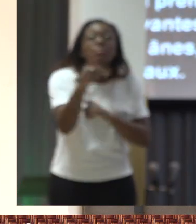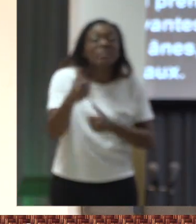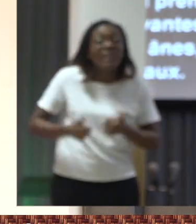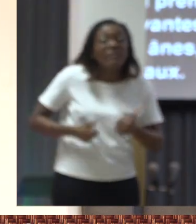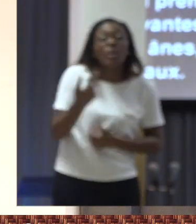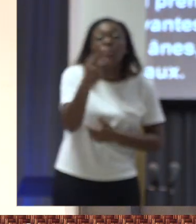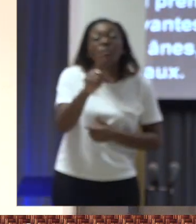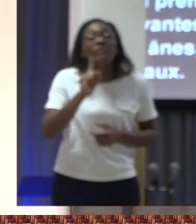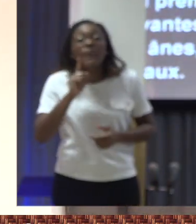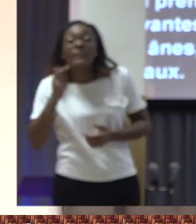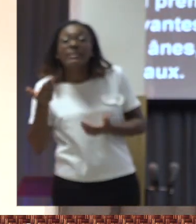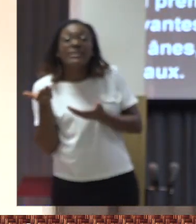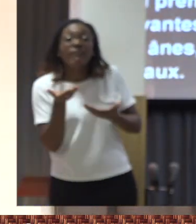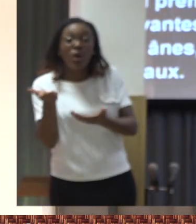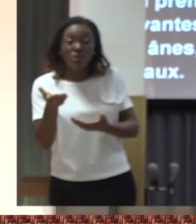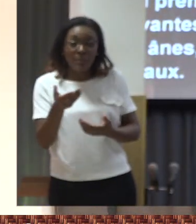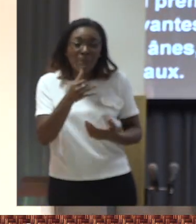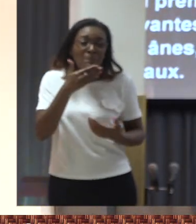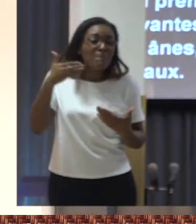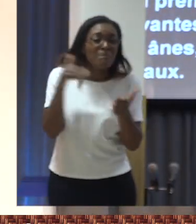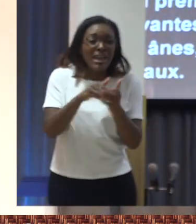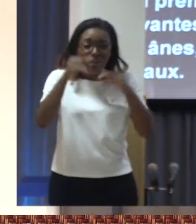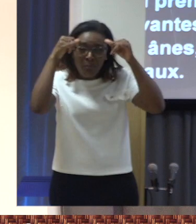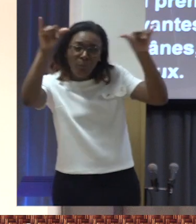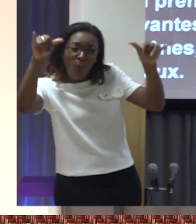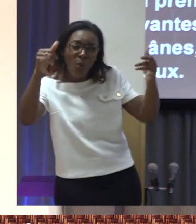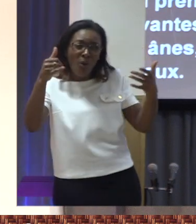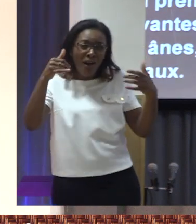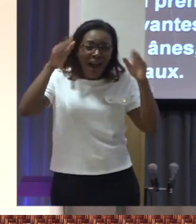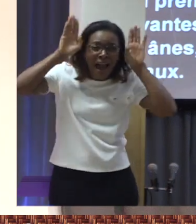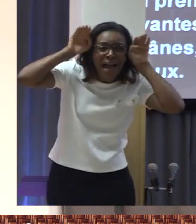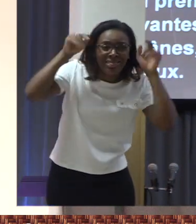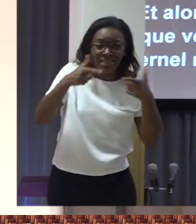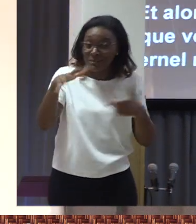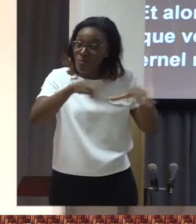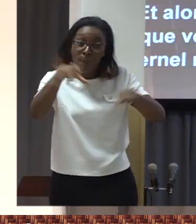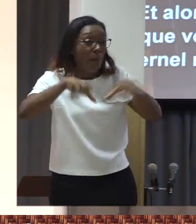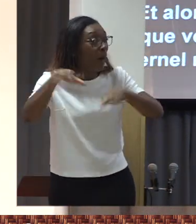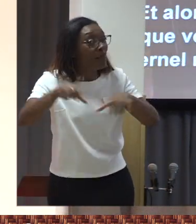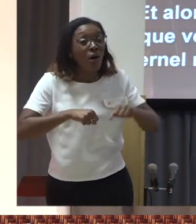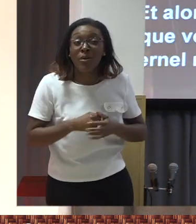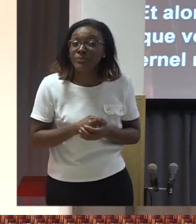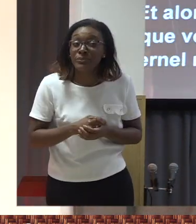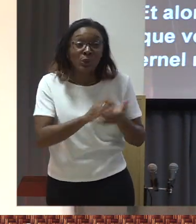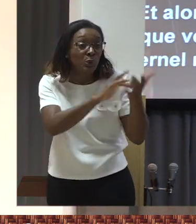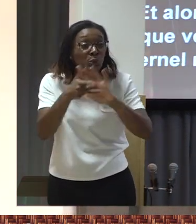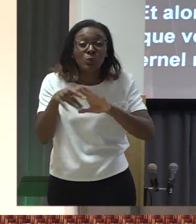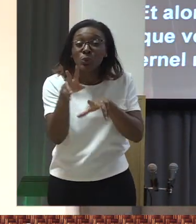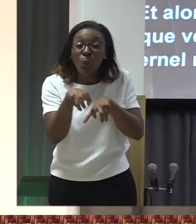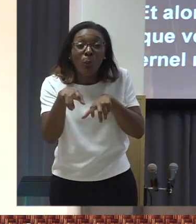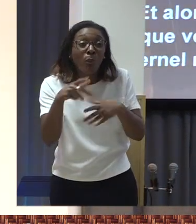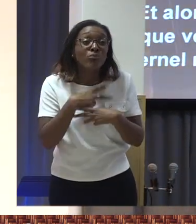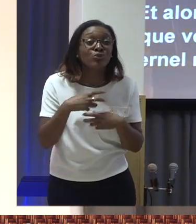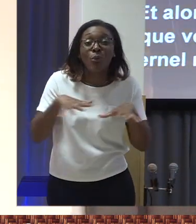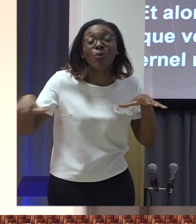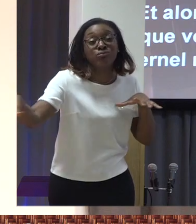servantes, vos meilleurs bœufs et vos ânes et s'en servira pour ses travaux. Il prendra la dîme de vos troupeaux et